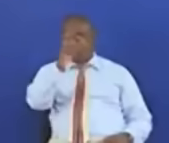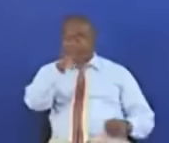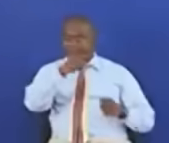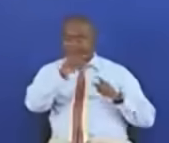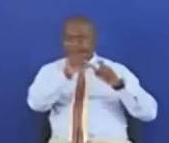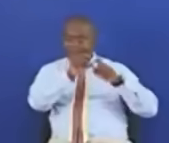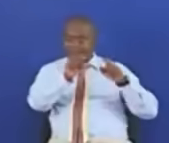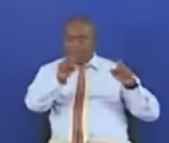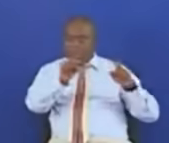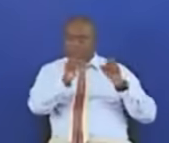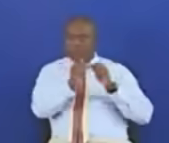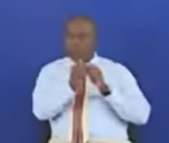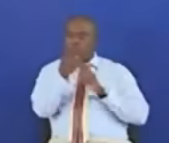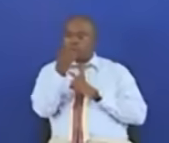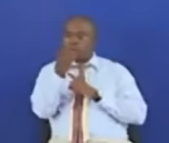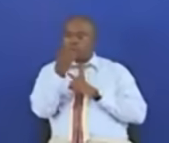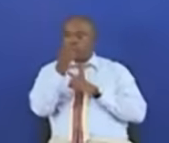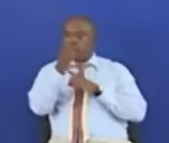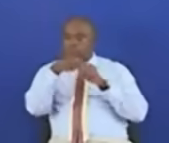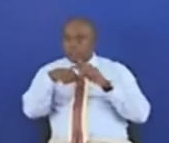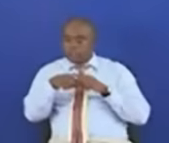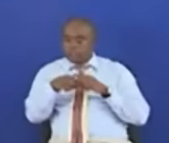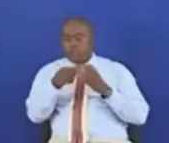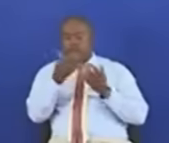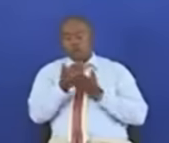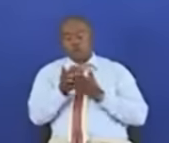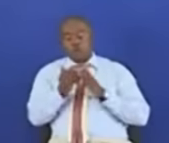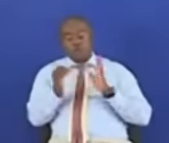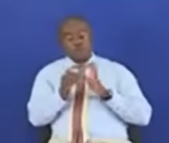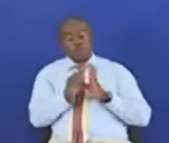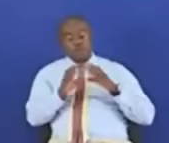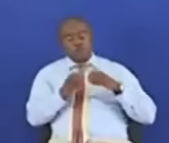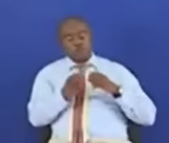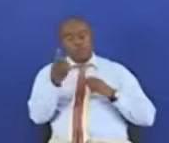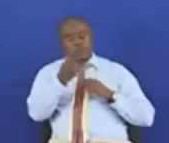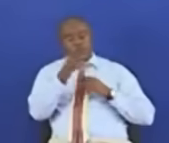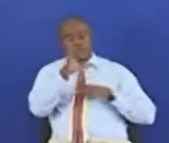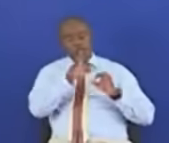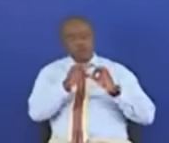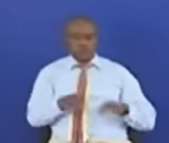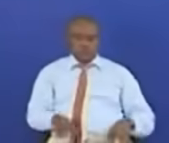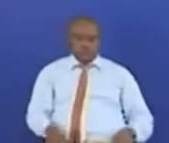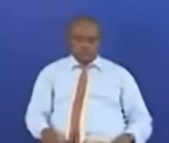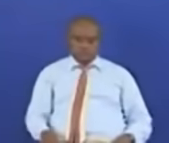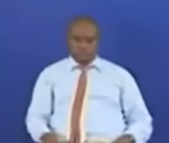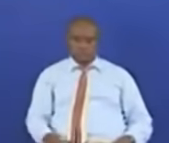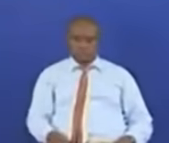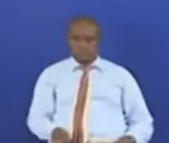12 ya mswada huu wa sheria ya tume ya taifa ya uchaguzi, pale inaposema